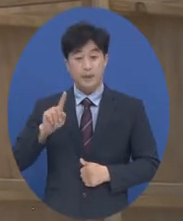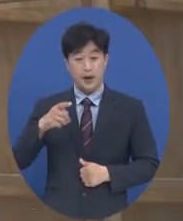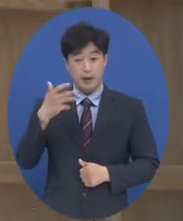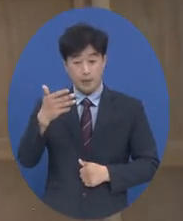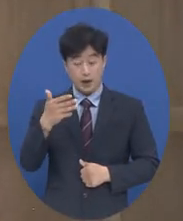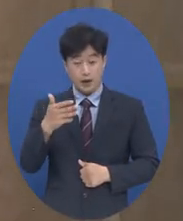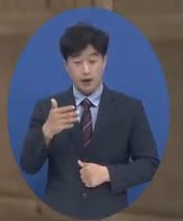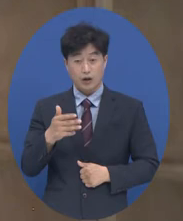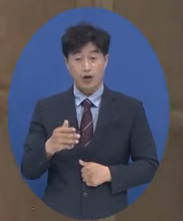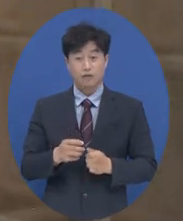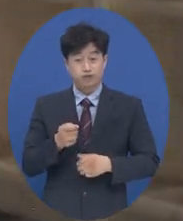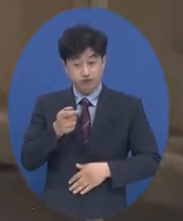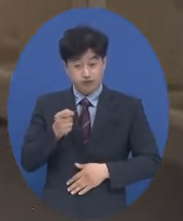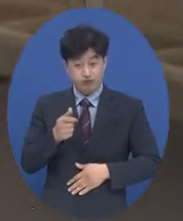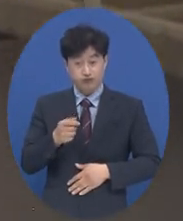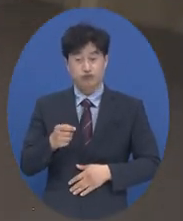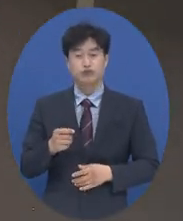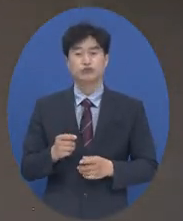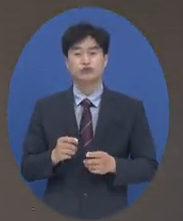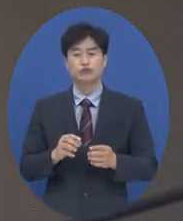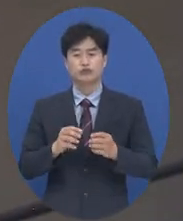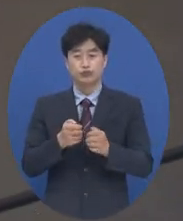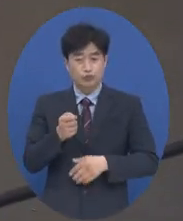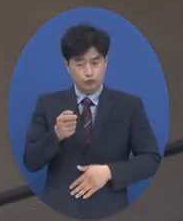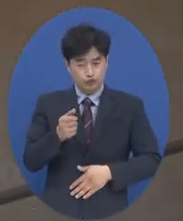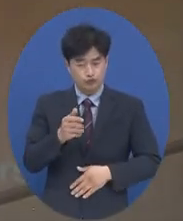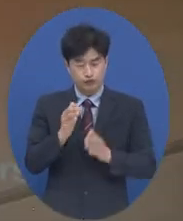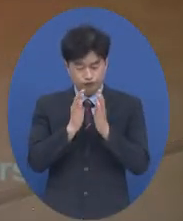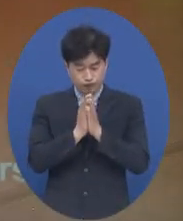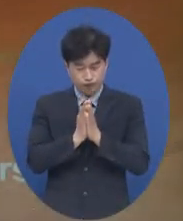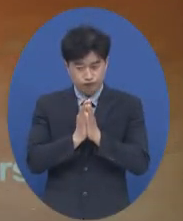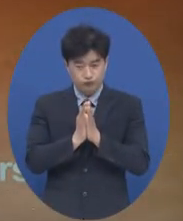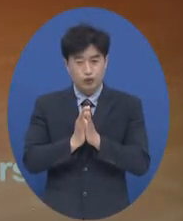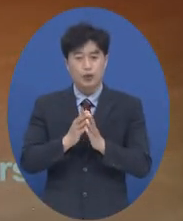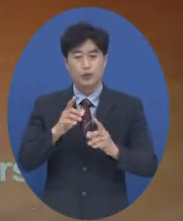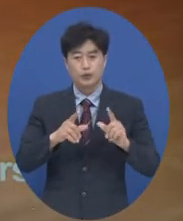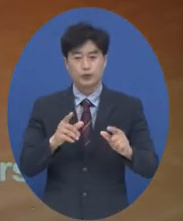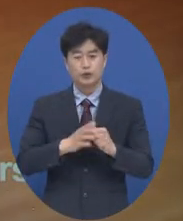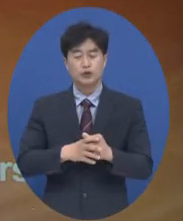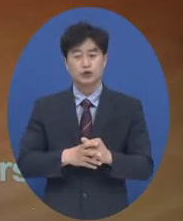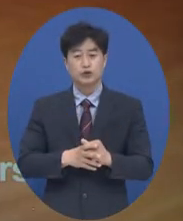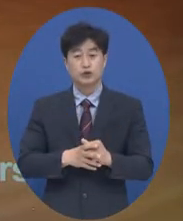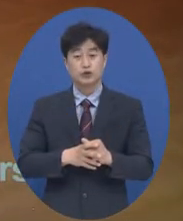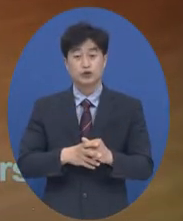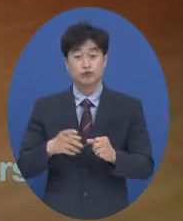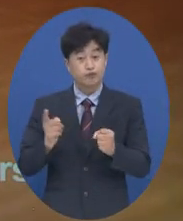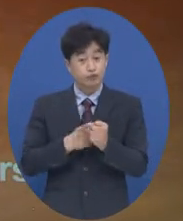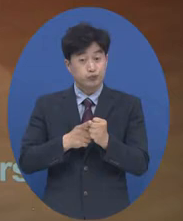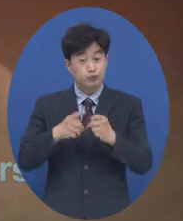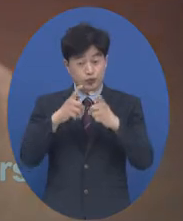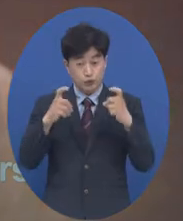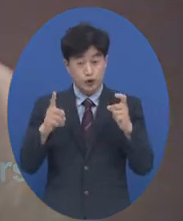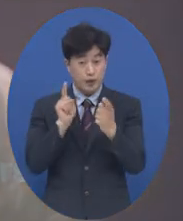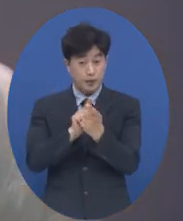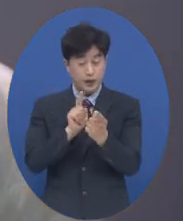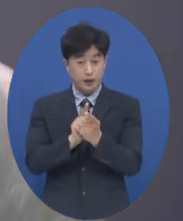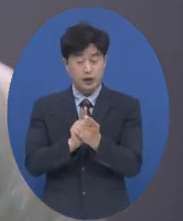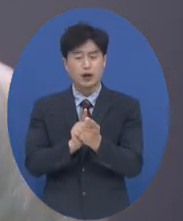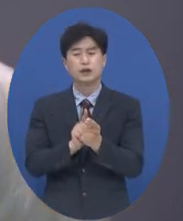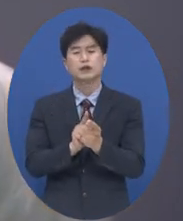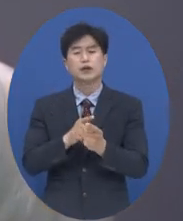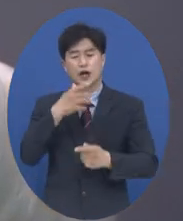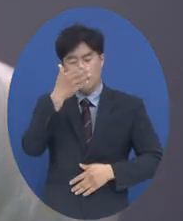108개의 구슬이 꿰어진 염주를 쥐고 합장을 하고 있는 손. 절에서 만난 한 할머니의 살아온 인생 이야기를 담은